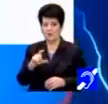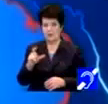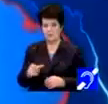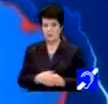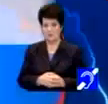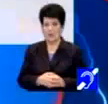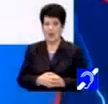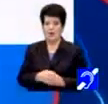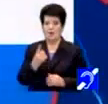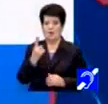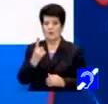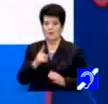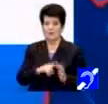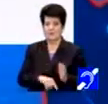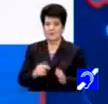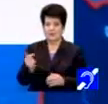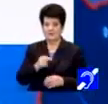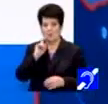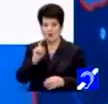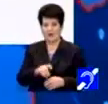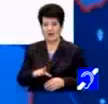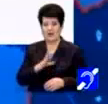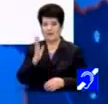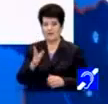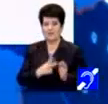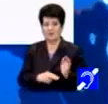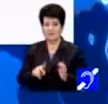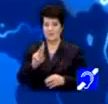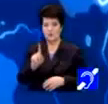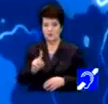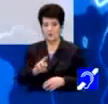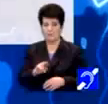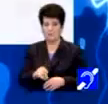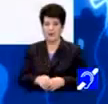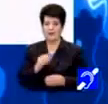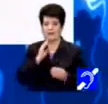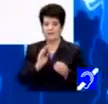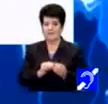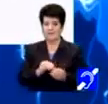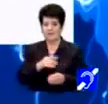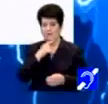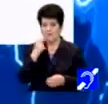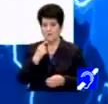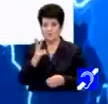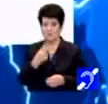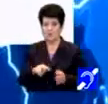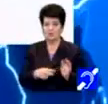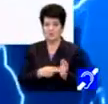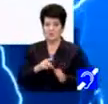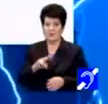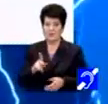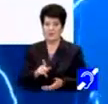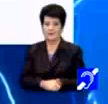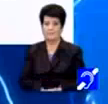mai mult. Cu un ban se ieftinește hrivna ucrainană, care va costa 71 de bani. Își păstrează cotația rubla rusească, 27